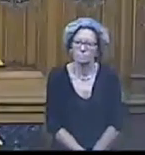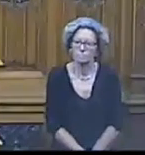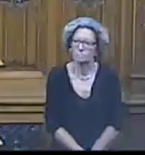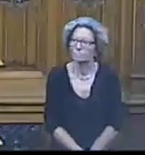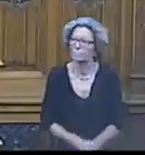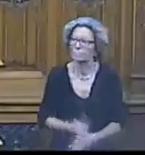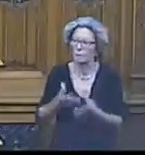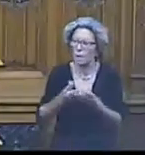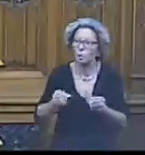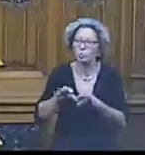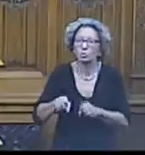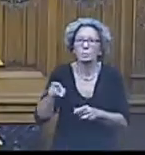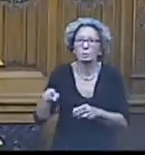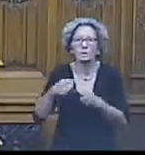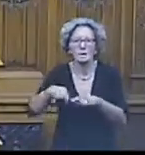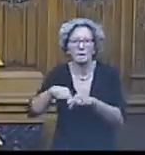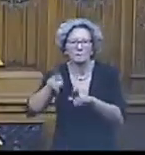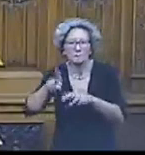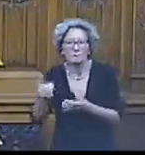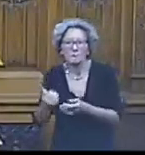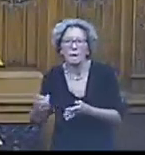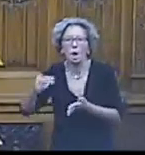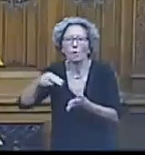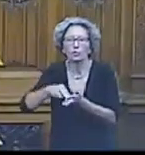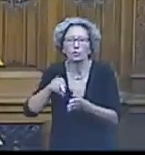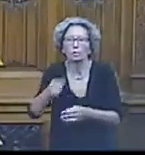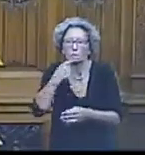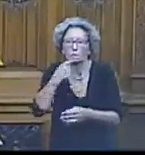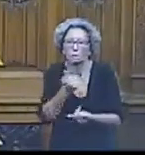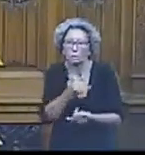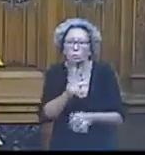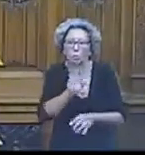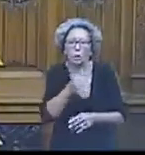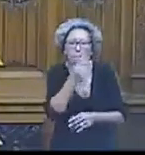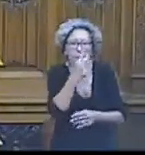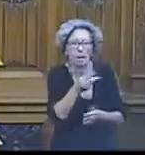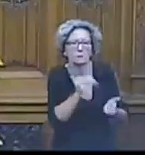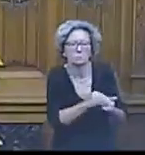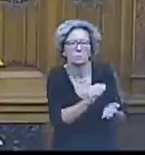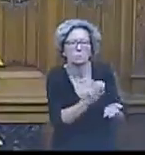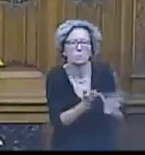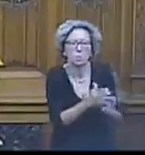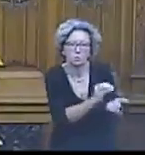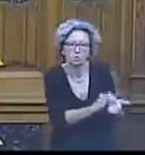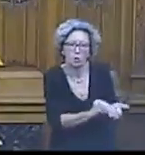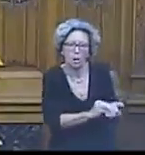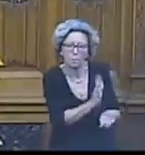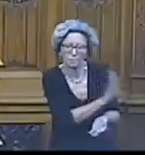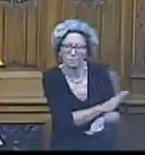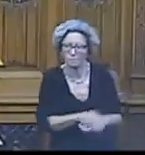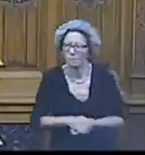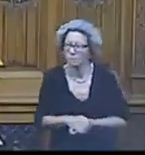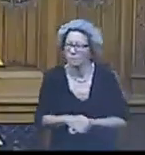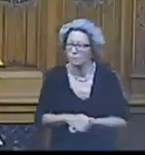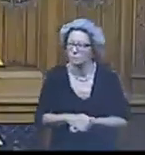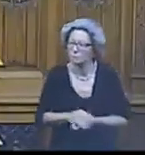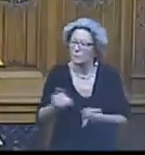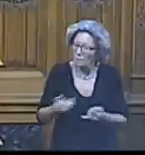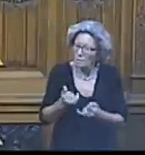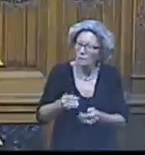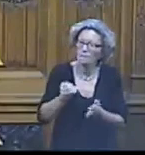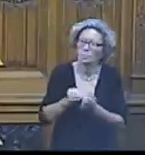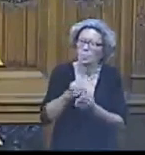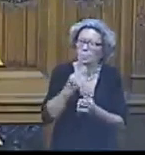Die Lösungskompetenz der Landeshauptleute, die aufgestanden sind und gegangen sind, die sollten Sie sich einmal ins Sammbuch schreiben. Aber das Schlimme ist, es gibt immer noch